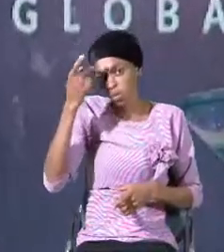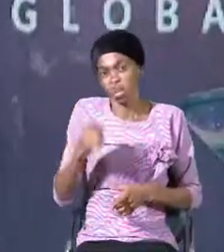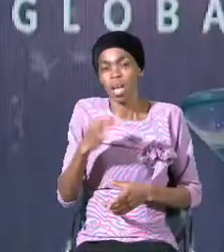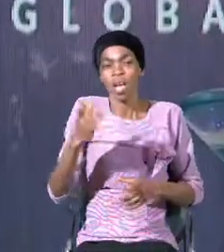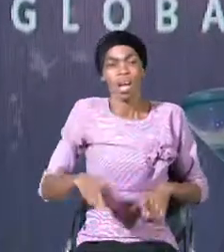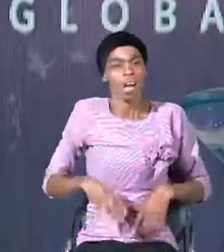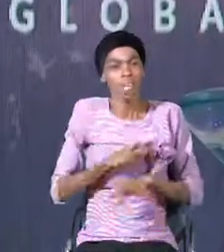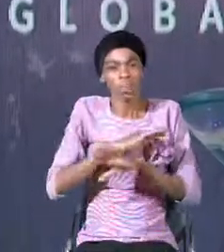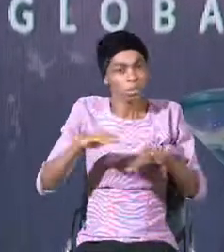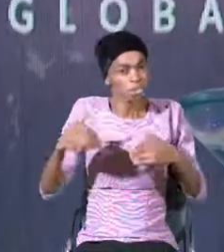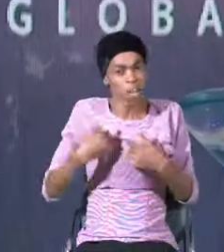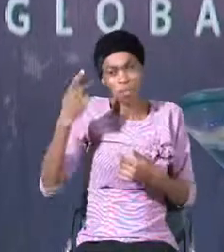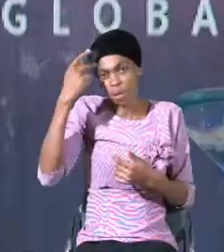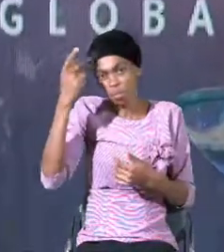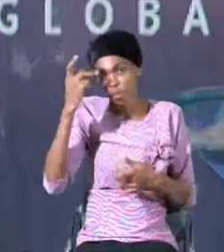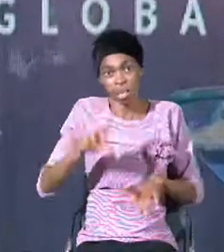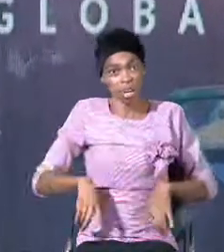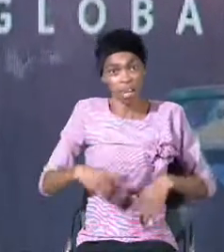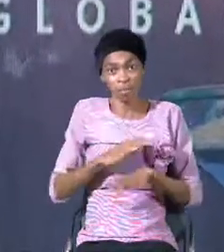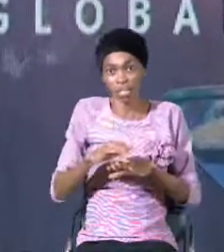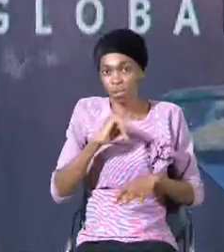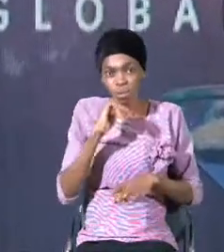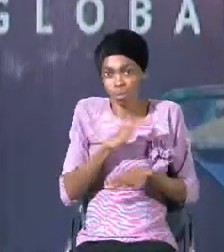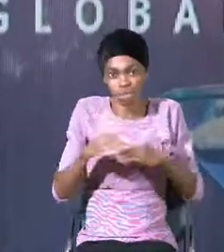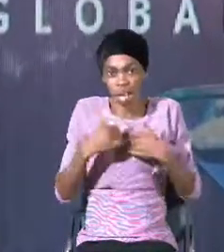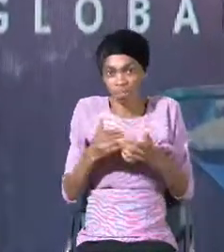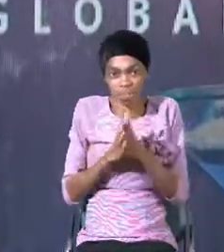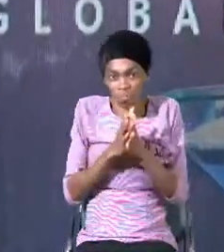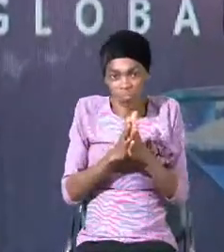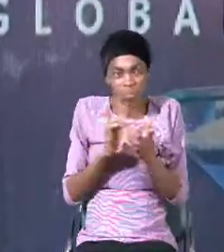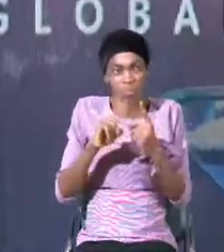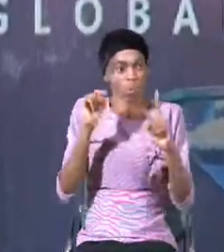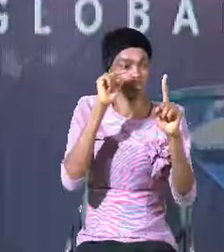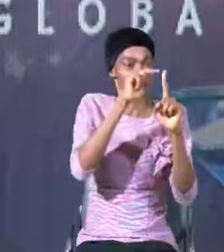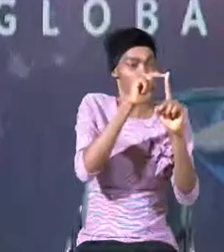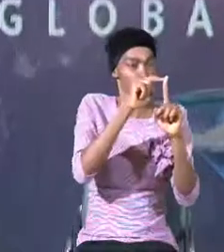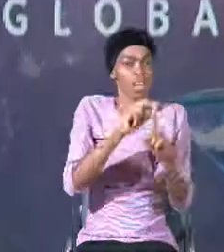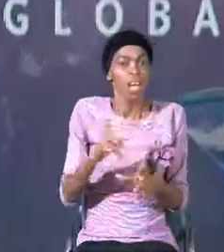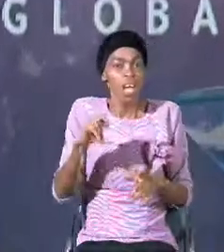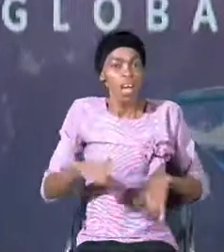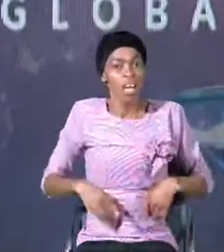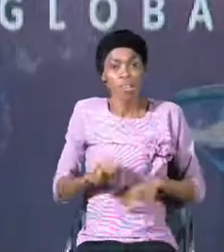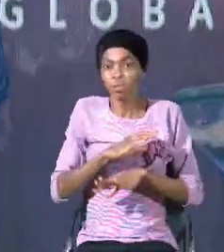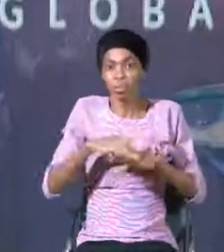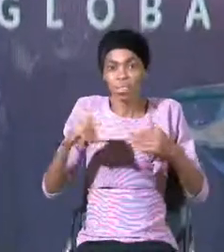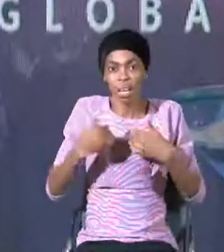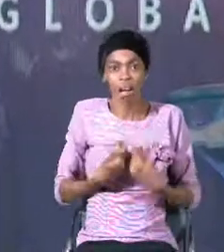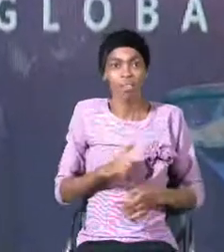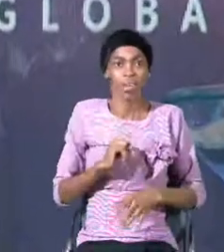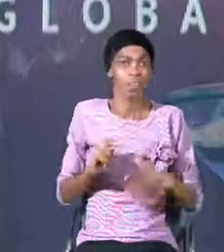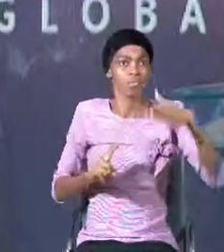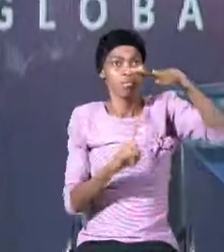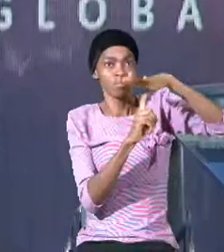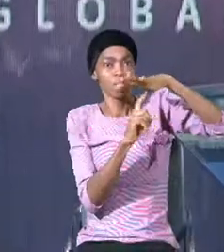pas d'objectif, une vie qui n'est pas motivée par un but, une vie qui n'a pas